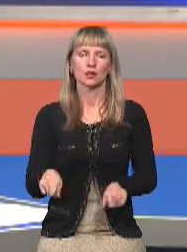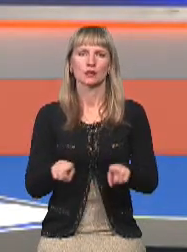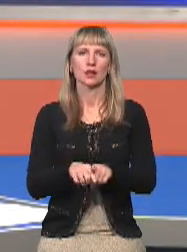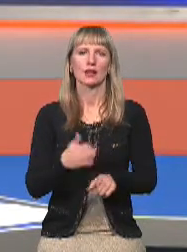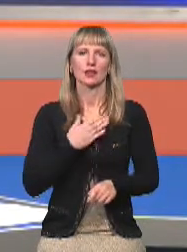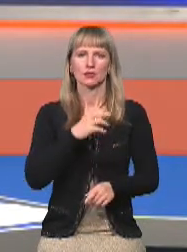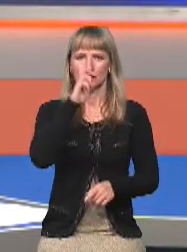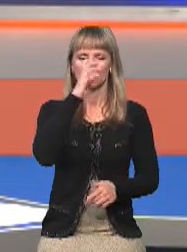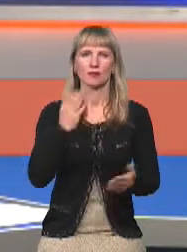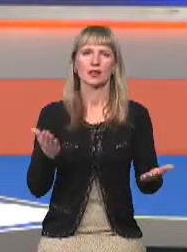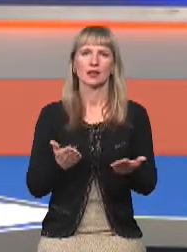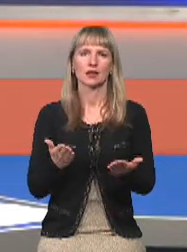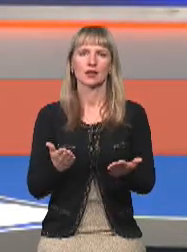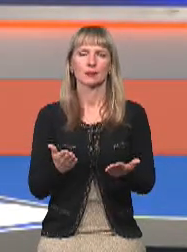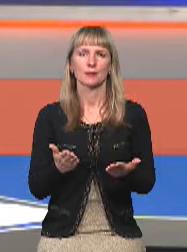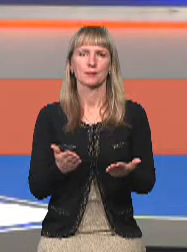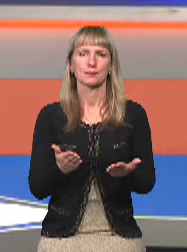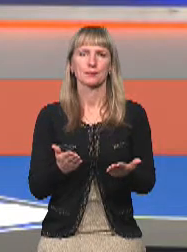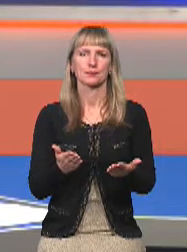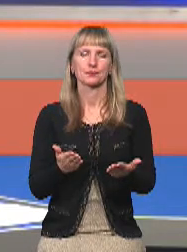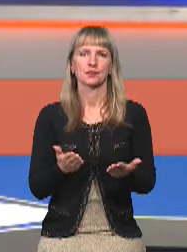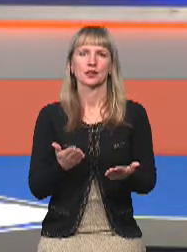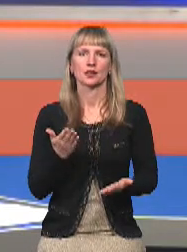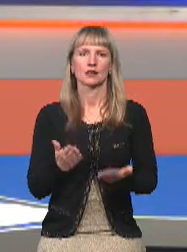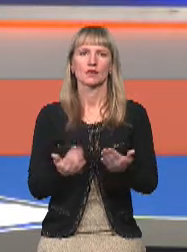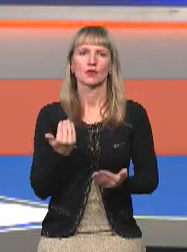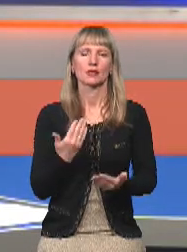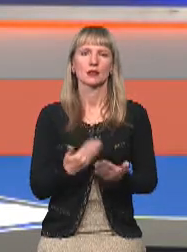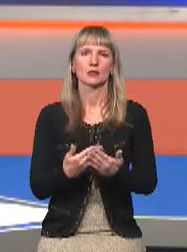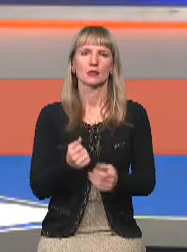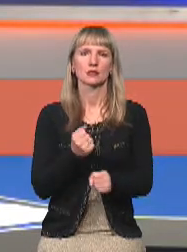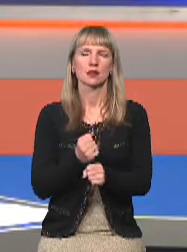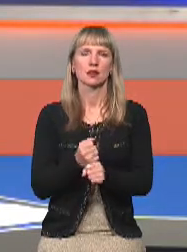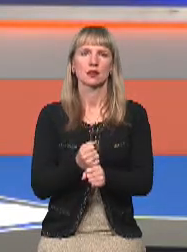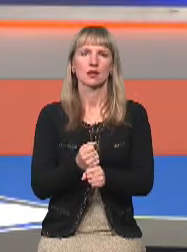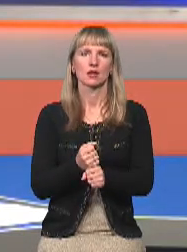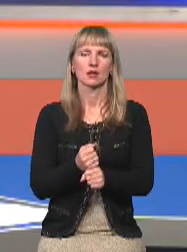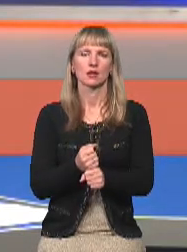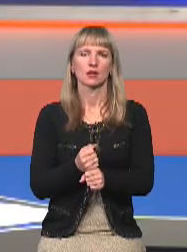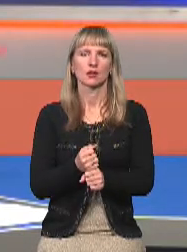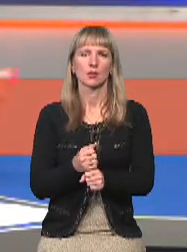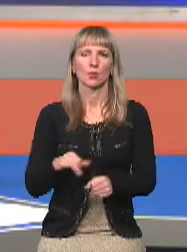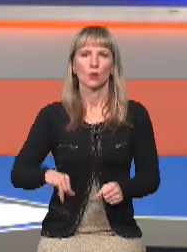нашої держави, які, власне, якщо вони, наприклад, скоїли злочин, то вони все одно